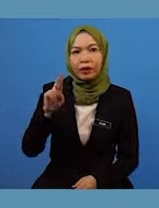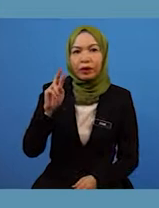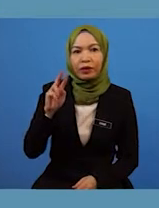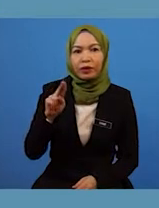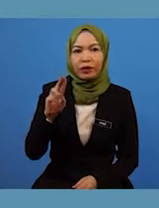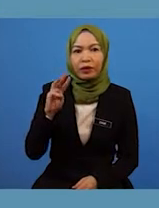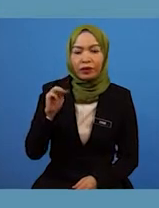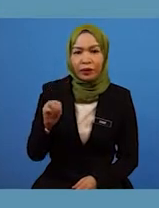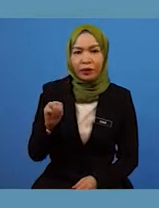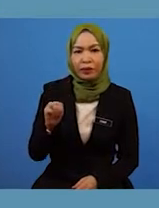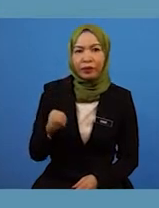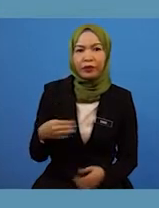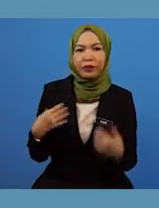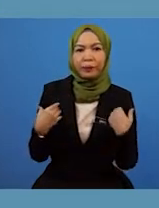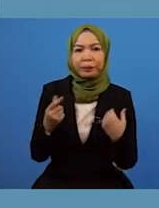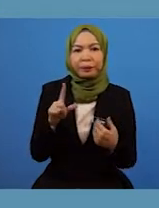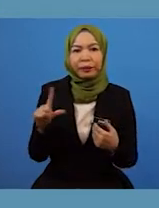kuprum adalah